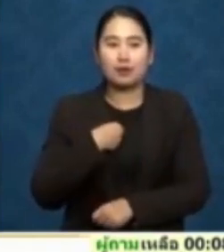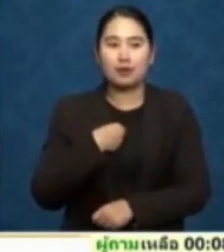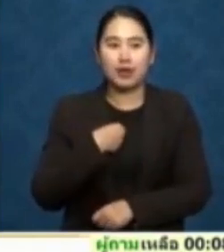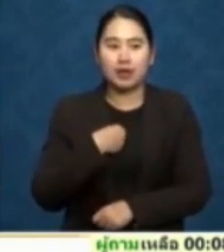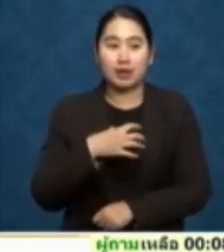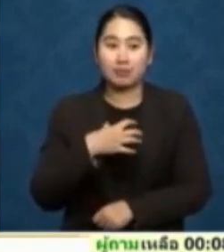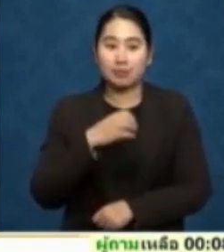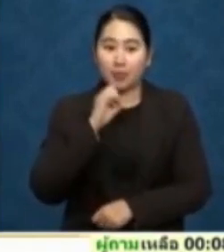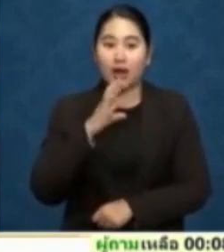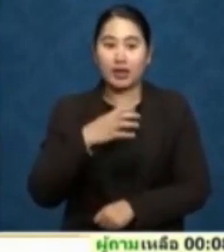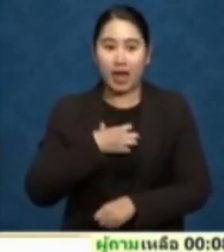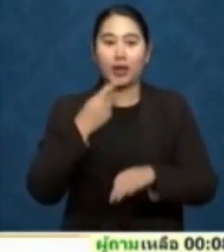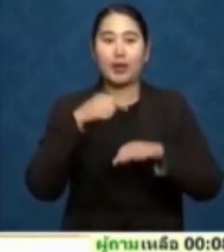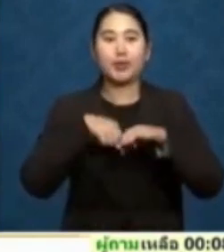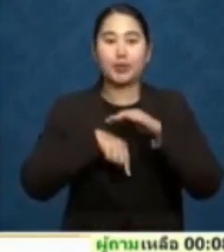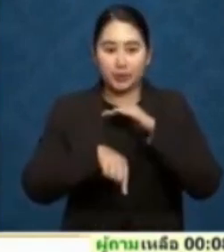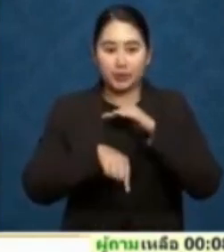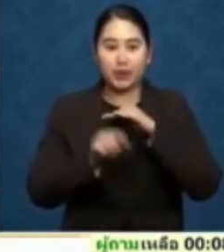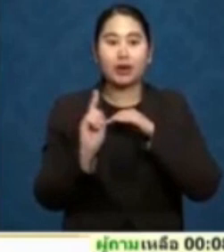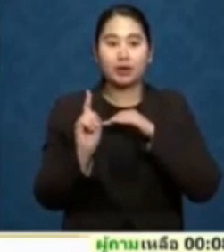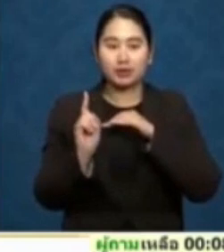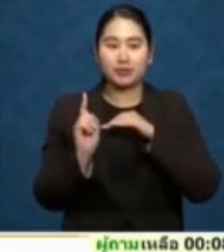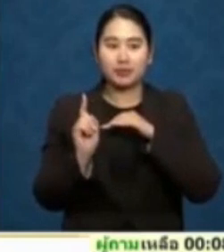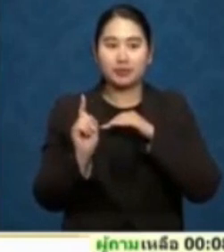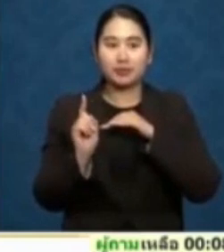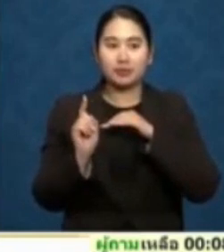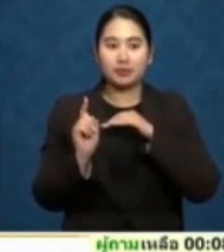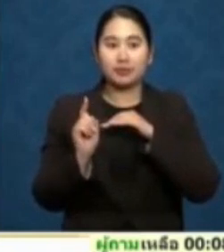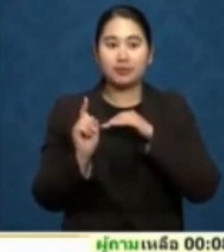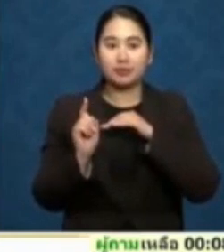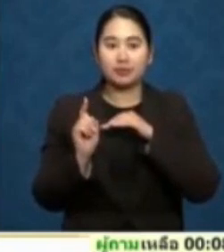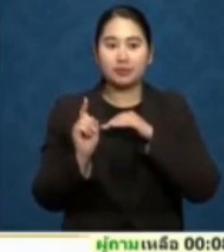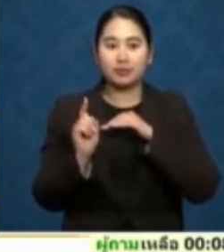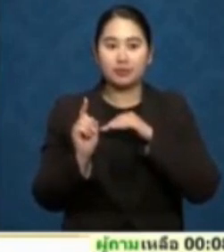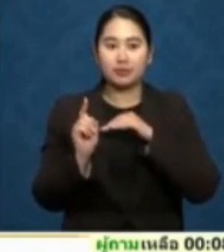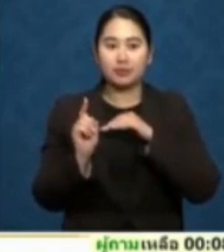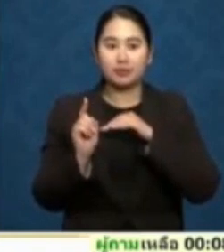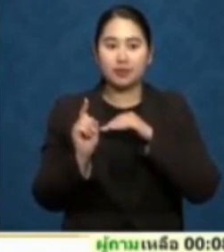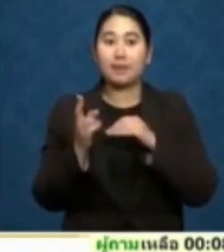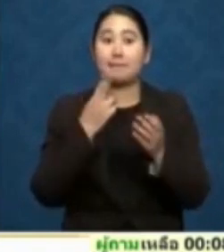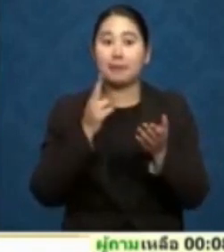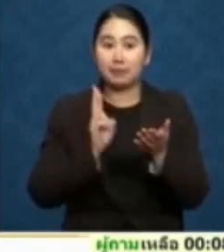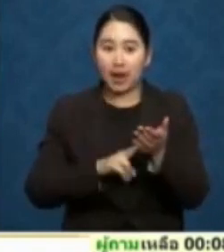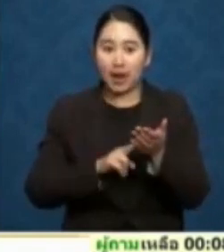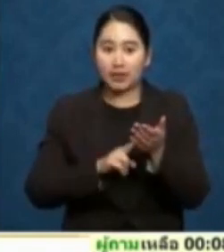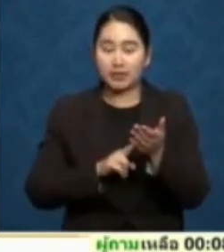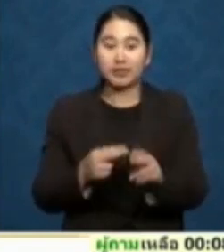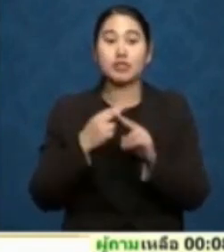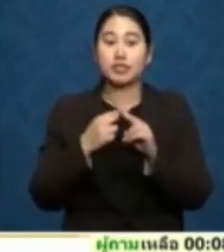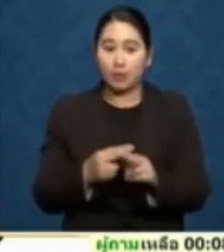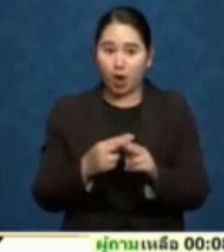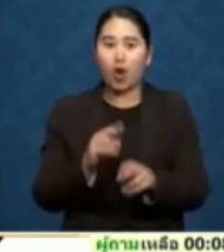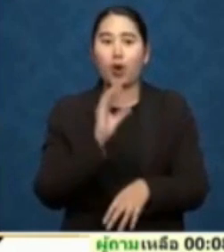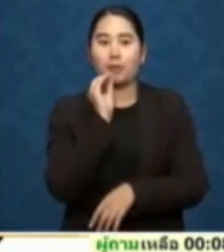ได้ลงลึกไปเลยเนี่ยท่านมีหนังสือร้องเรียนเฉพาะเจาะจงไปเลยนะครับว่